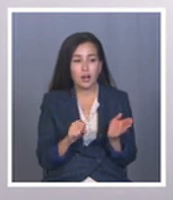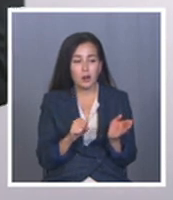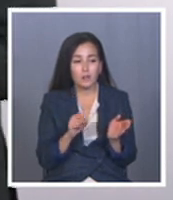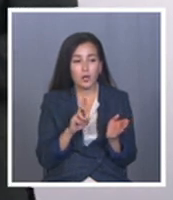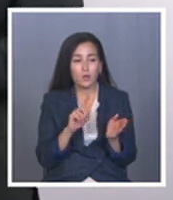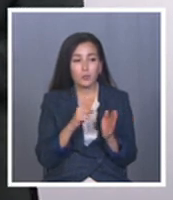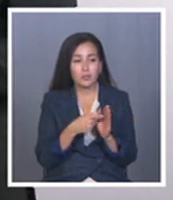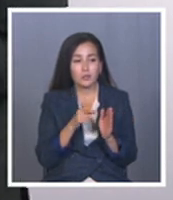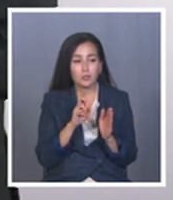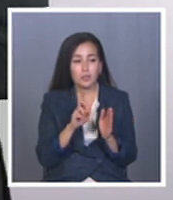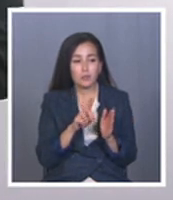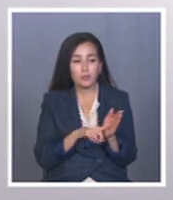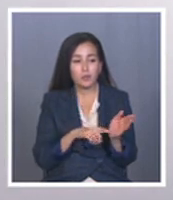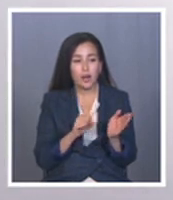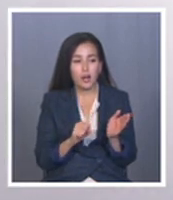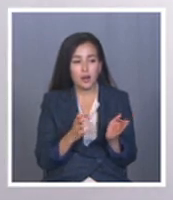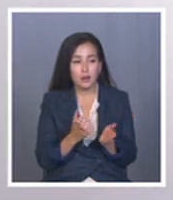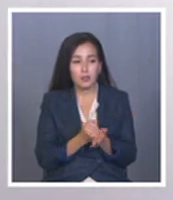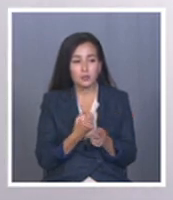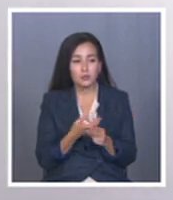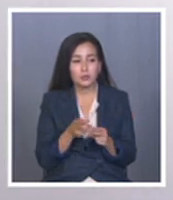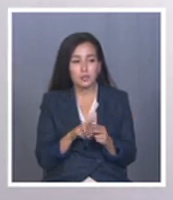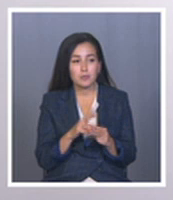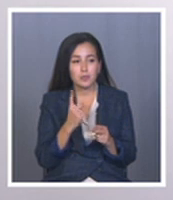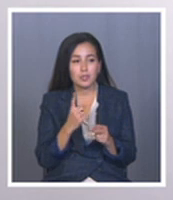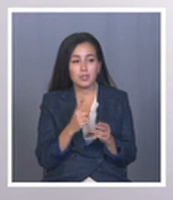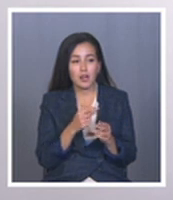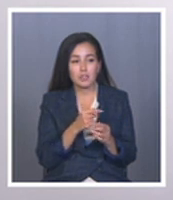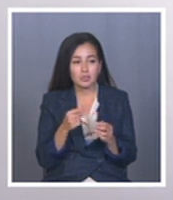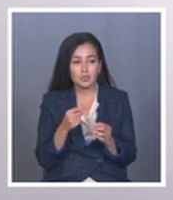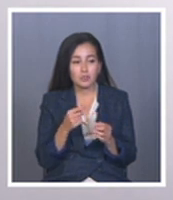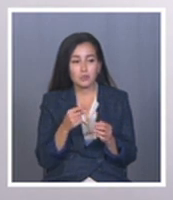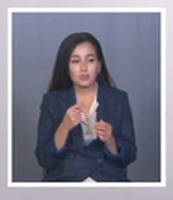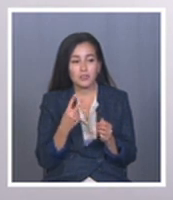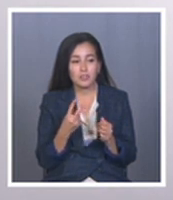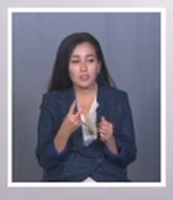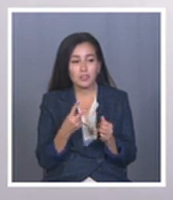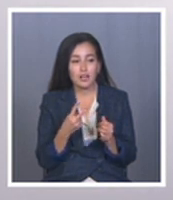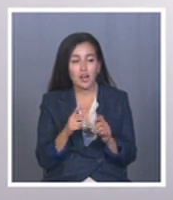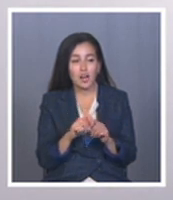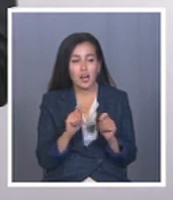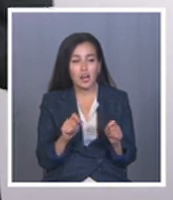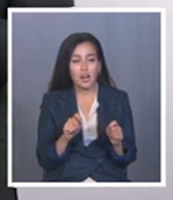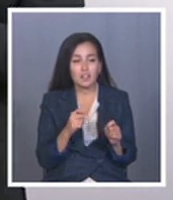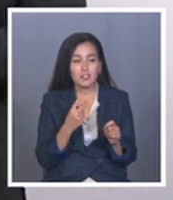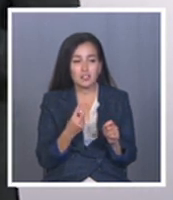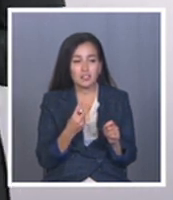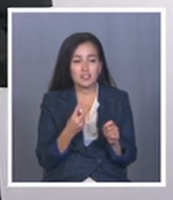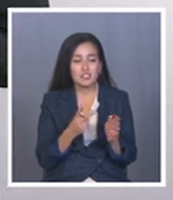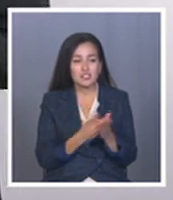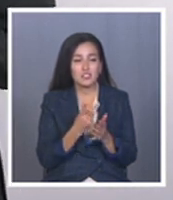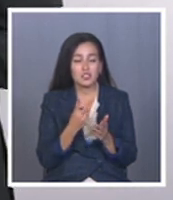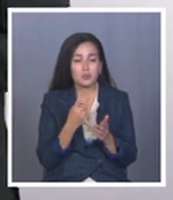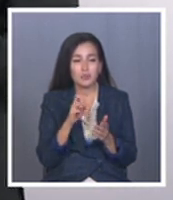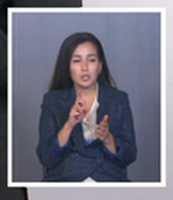а болып кетті. Сөйтіп 1 азайту b бөлу а-ның квадратын аштық. Яғни 1 азайтылған 2 еселенген b бөлу